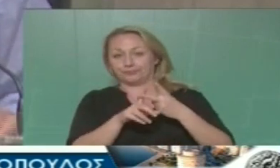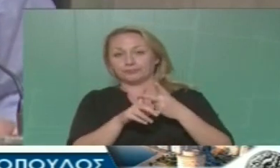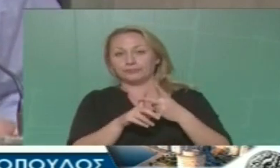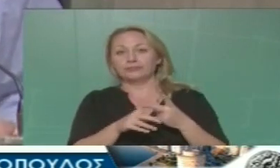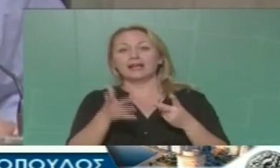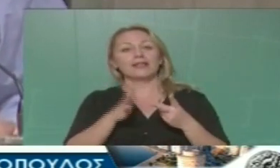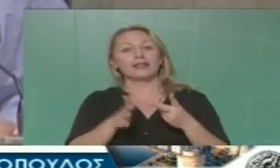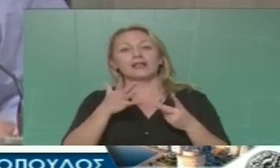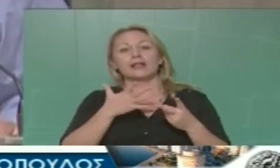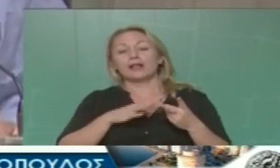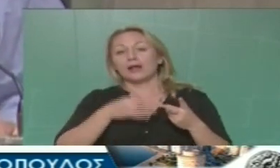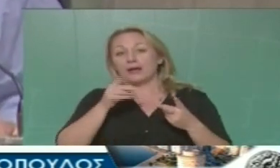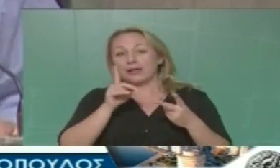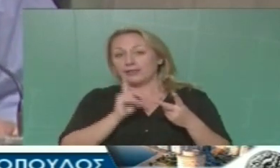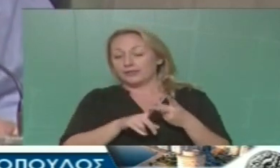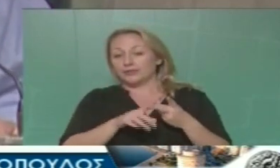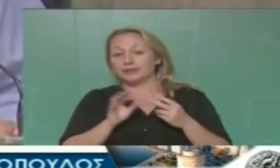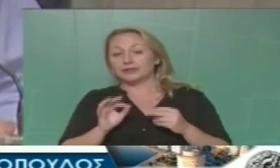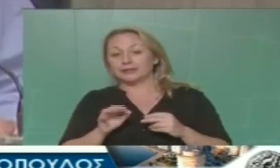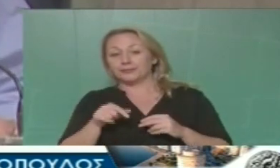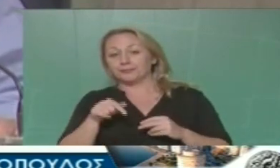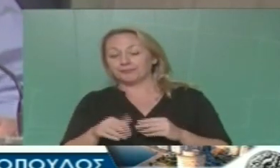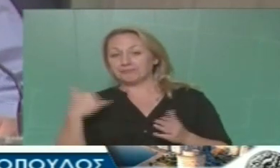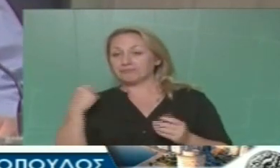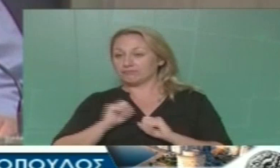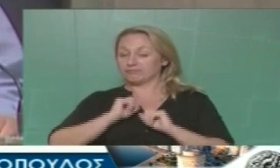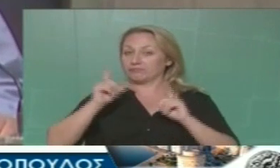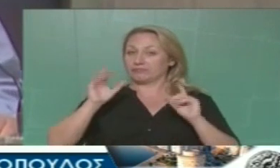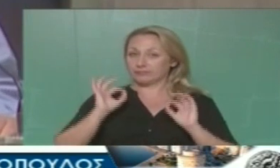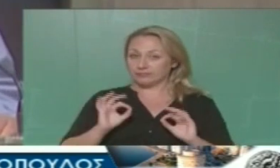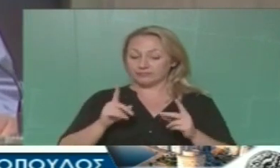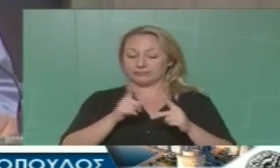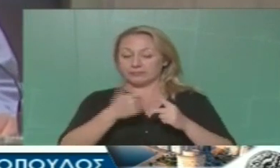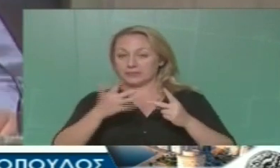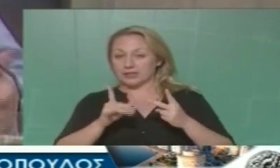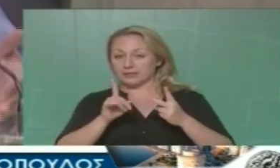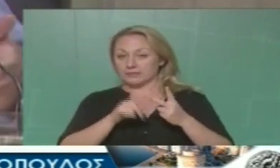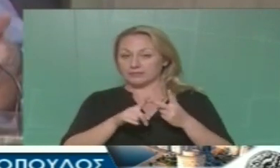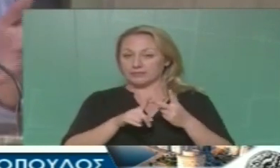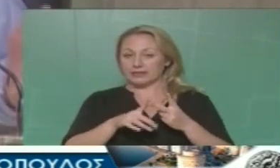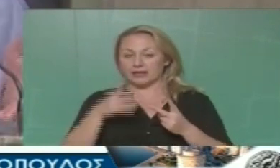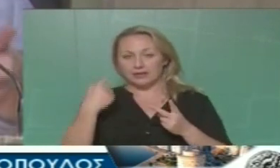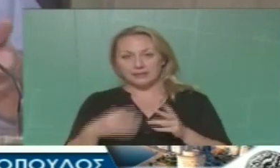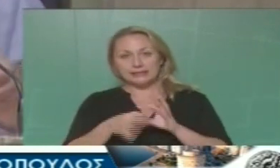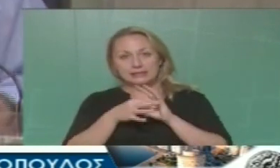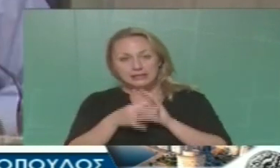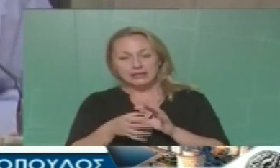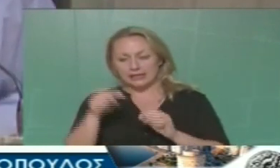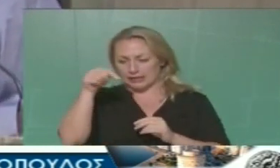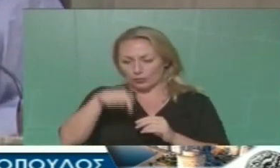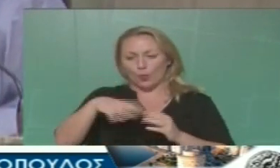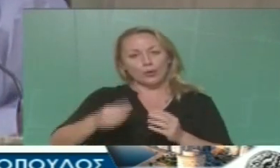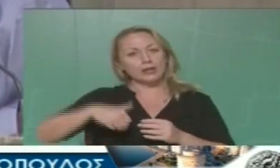Η δεύτερη παρατήρηση είναι ότι εκτός αυτών που μου έκαναν εντύπωση είναι ότι είχαμε και έχουμε συνέχεια βέβαια, όχι μόνο εδώ μέσα,